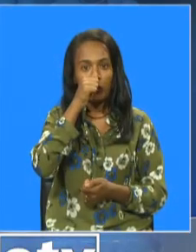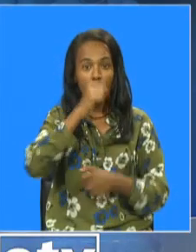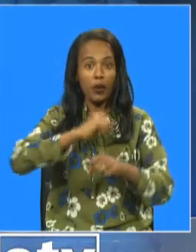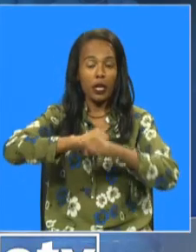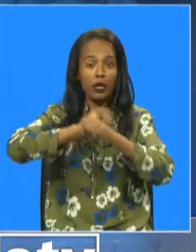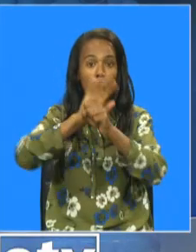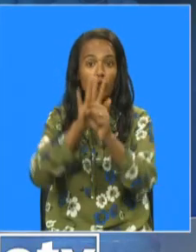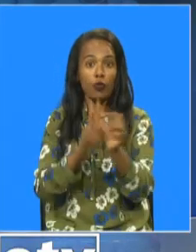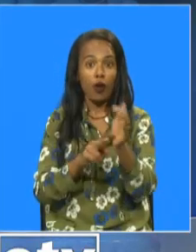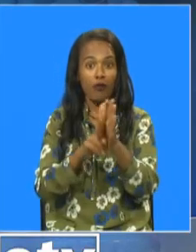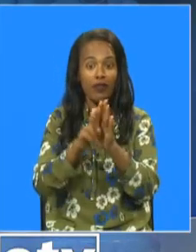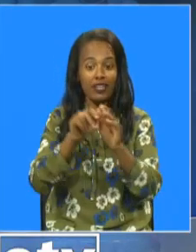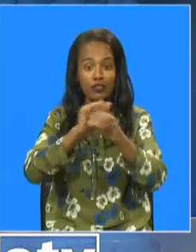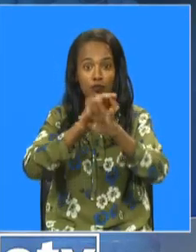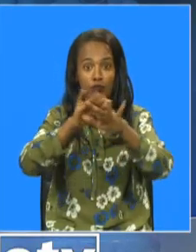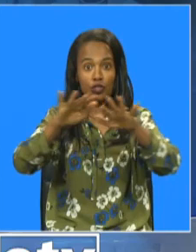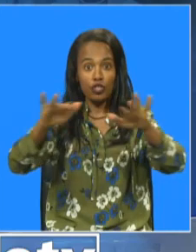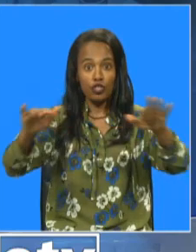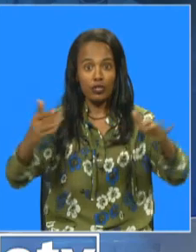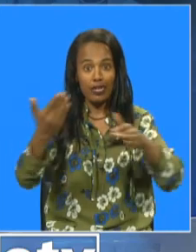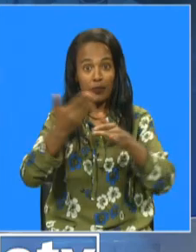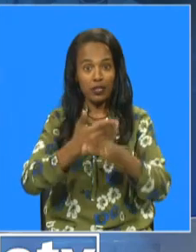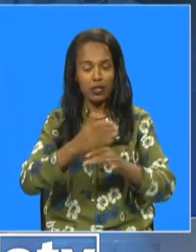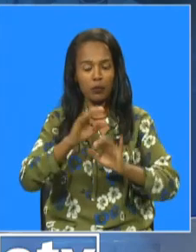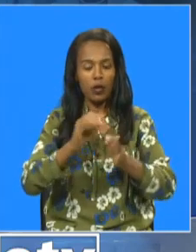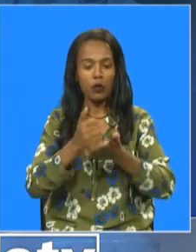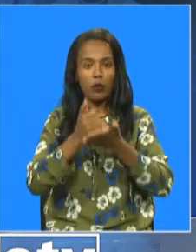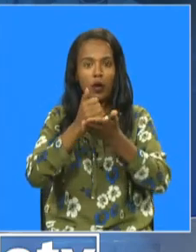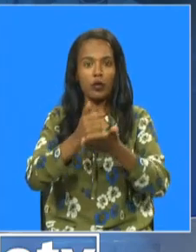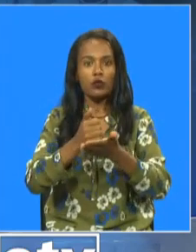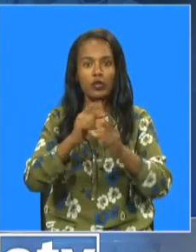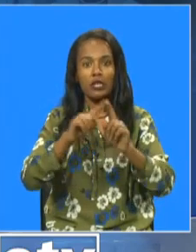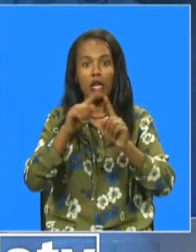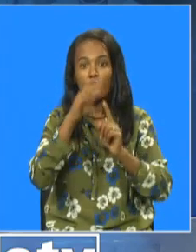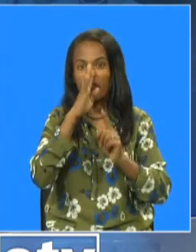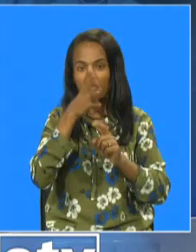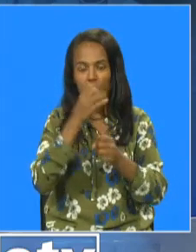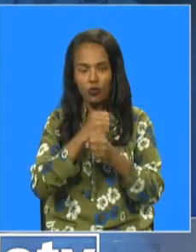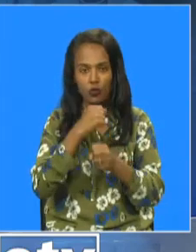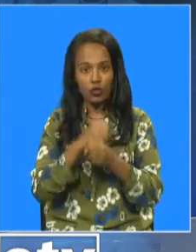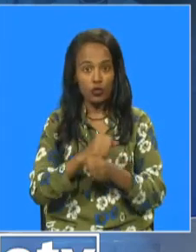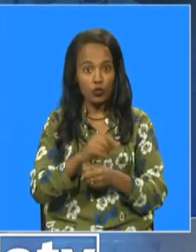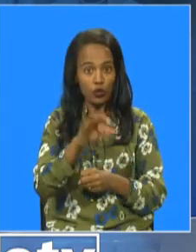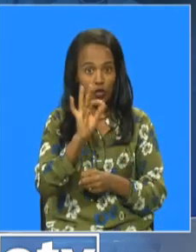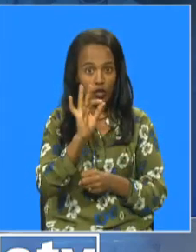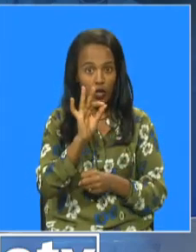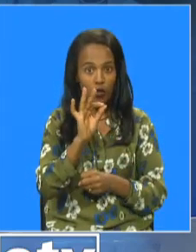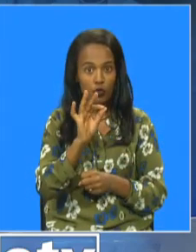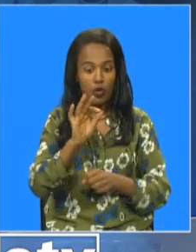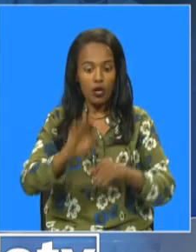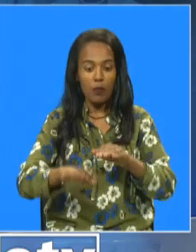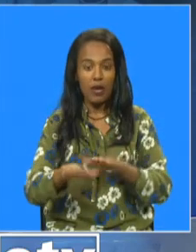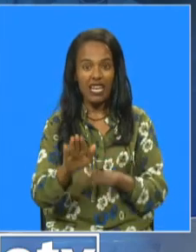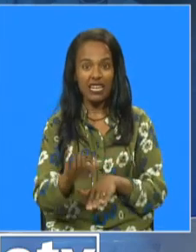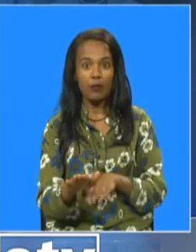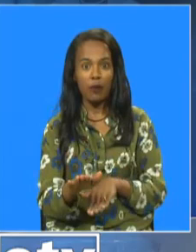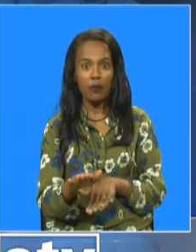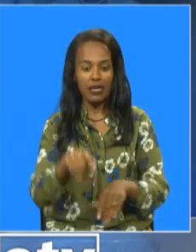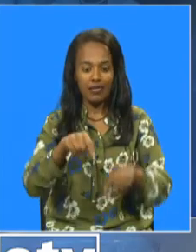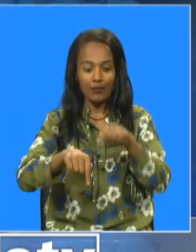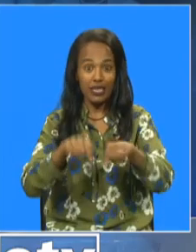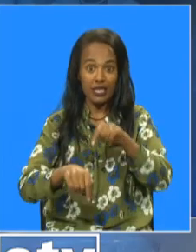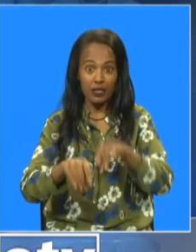የኮሮና ቫይረስ ወረርሽኝ ስርጭትን ለመግታት የሚያግዙ የተለያዩ የፈጠራ ስራዎች እየተሰሩ ይገኛሉ። በእግር በመርገጥ የሚሰሩ